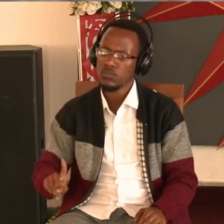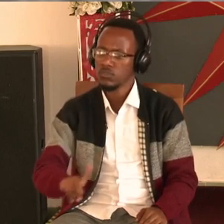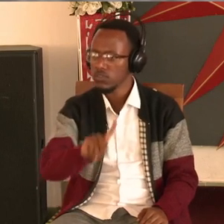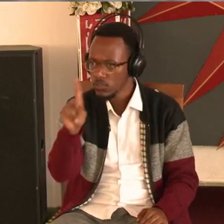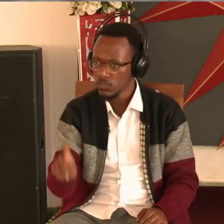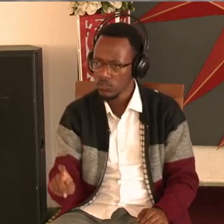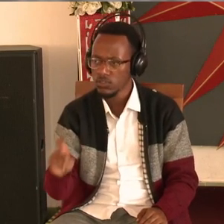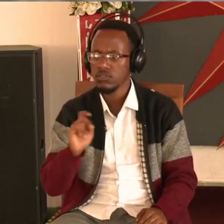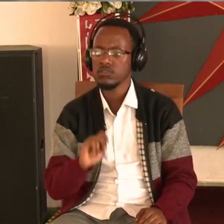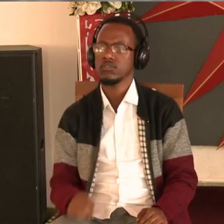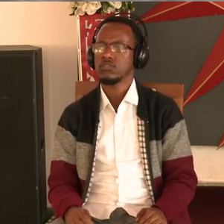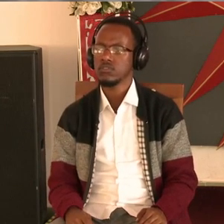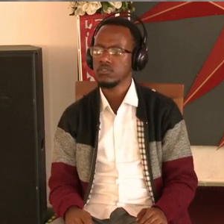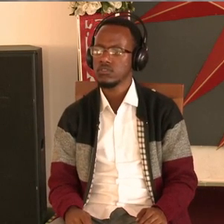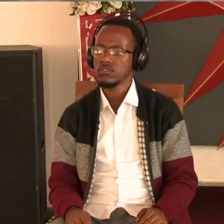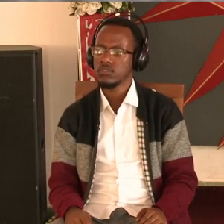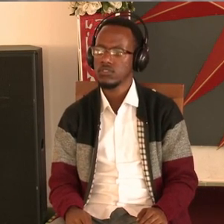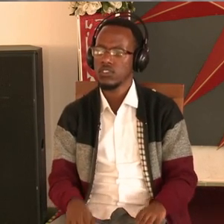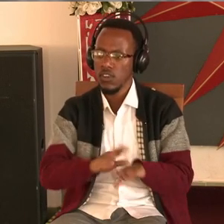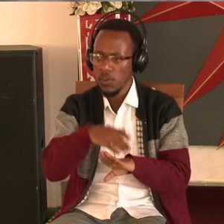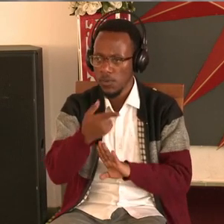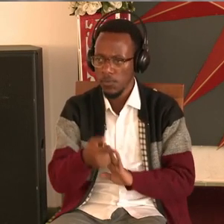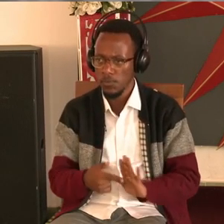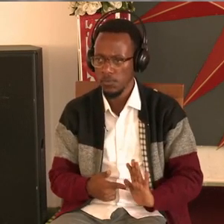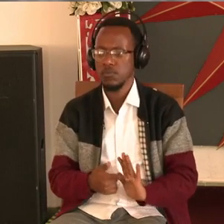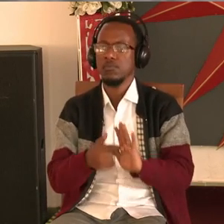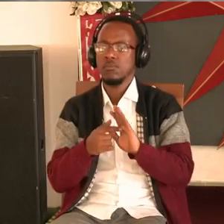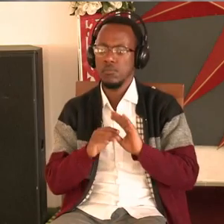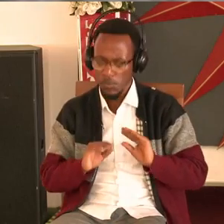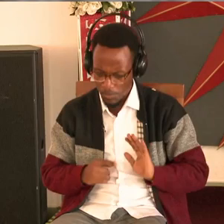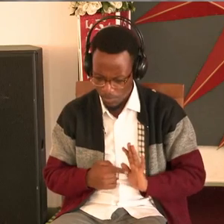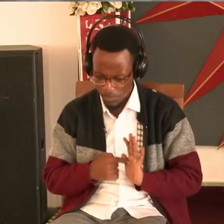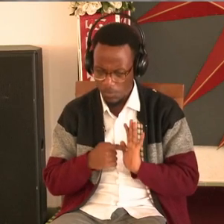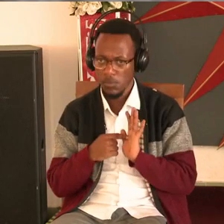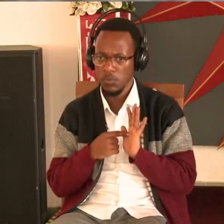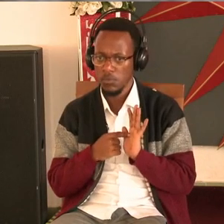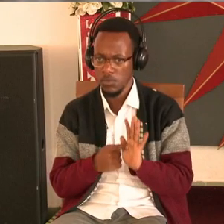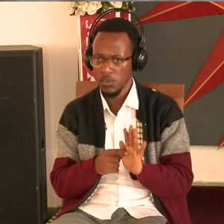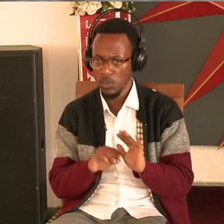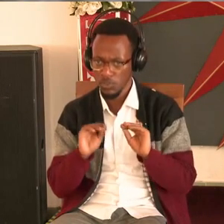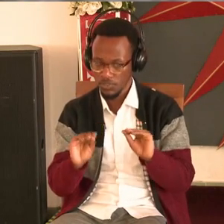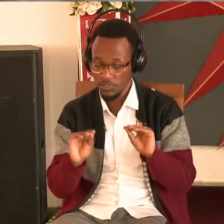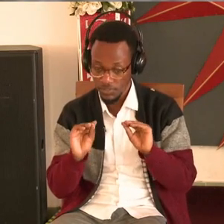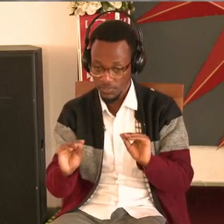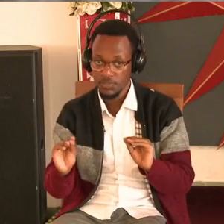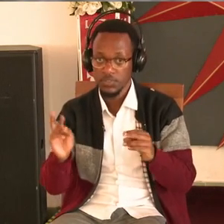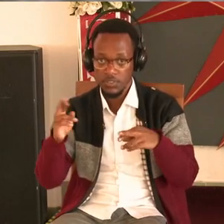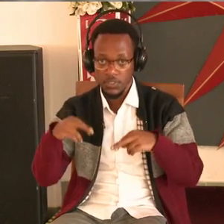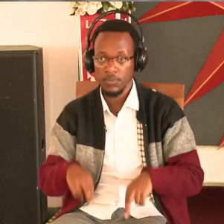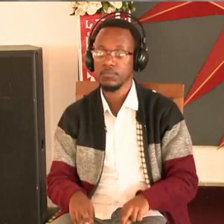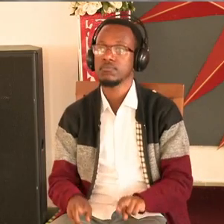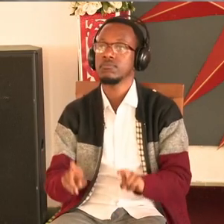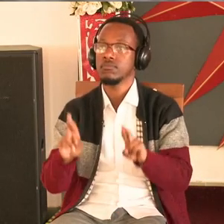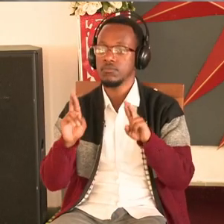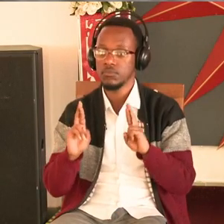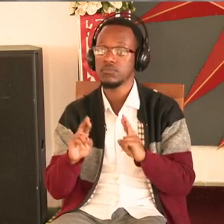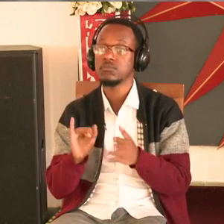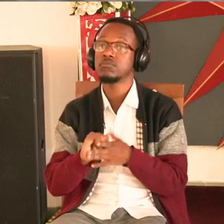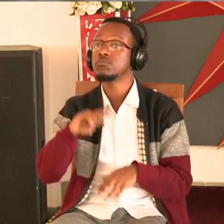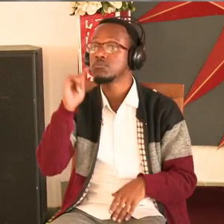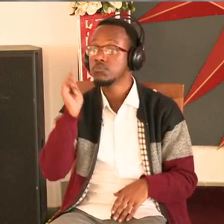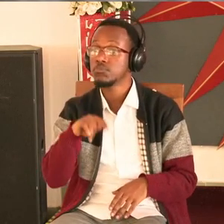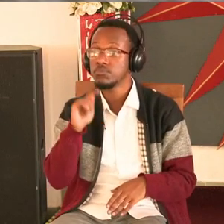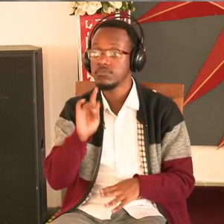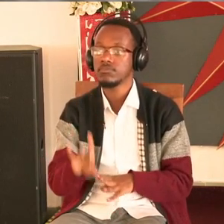Il lui montre la voie. Azamwigisha inzira. Azamwigisha inzira kwiriye